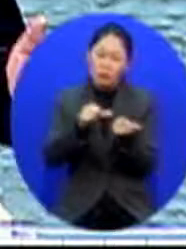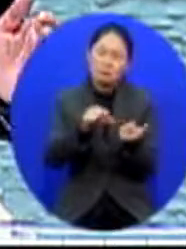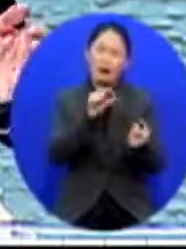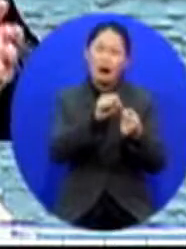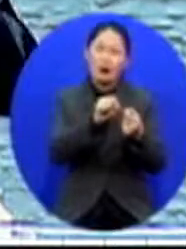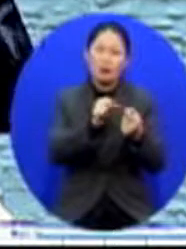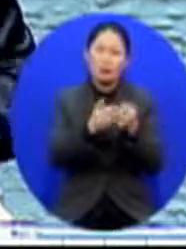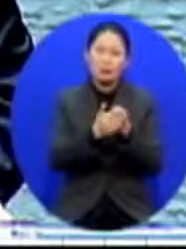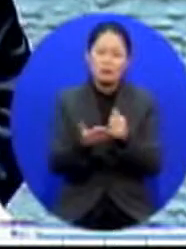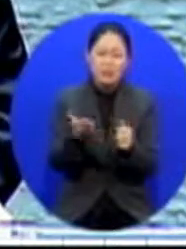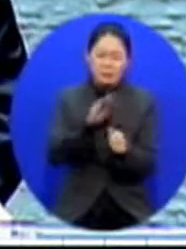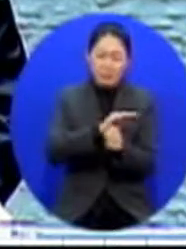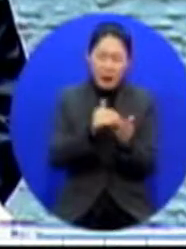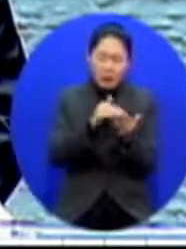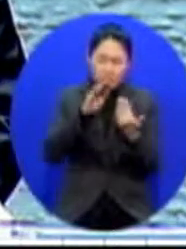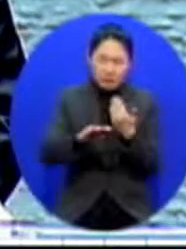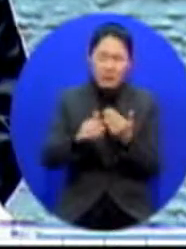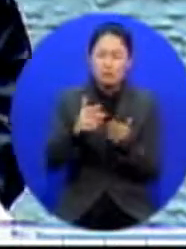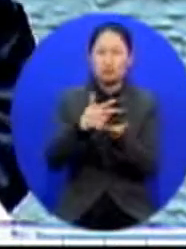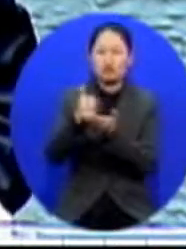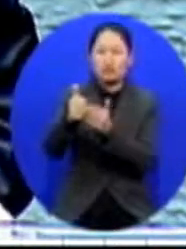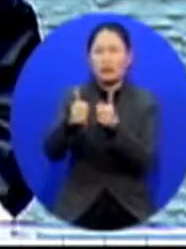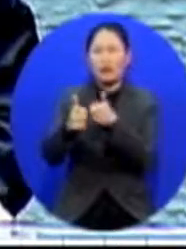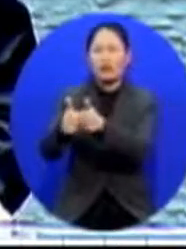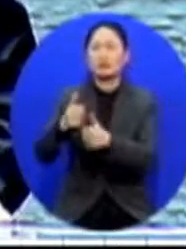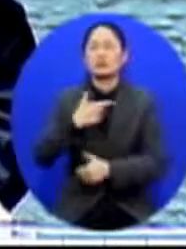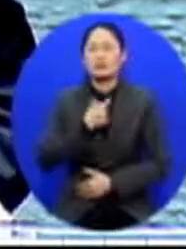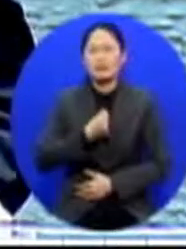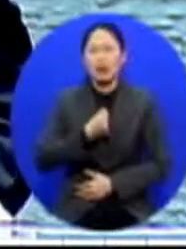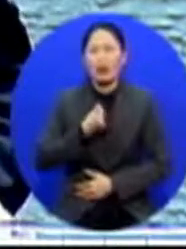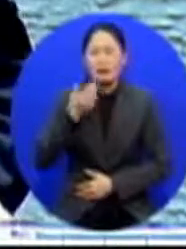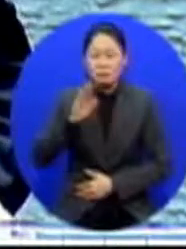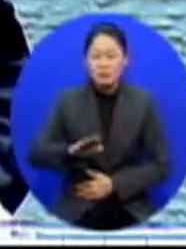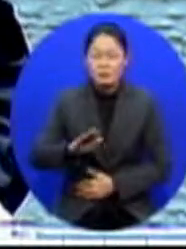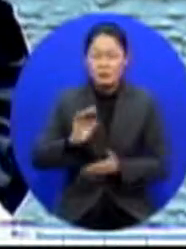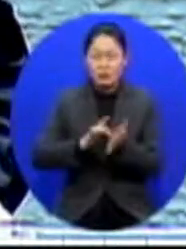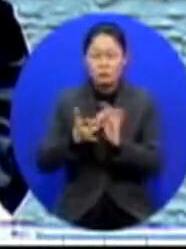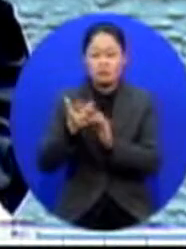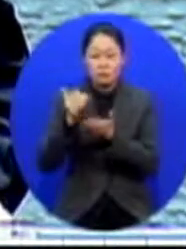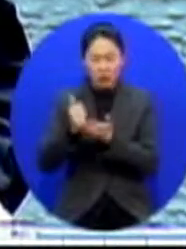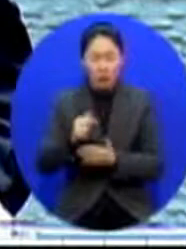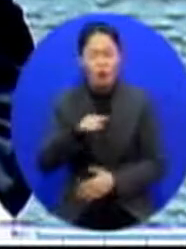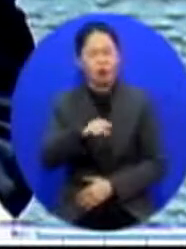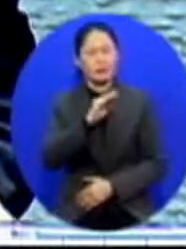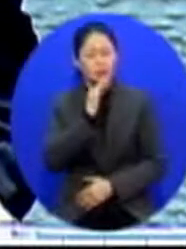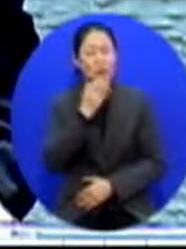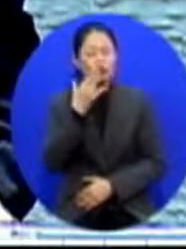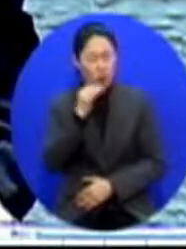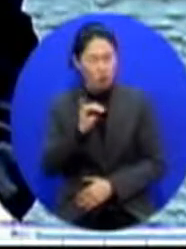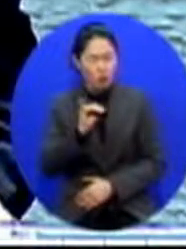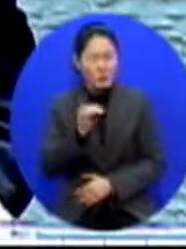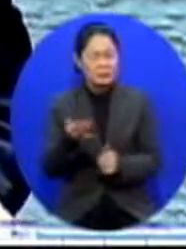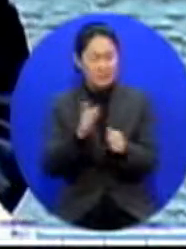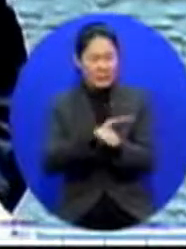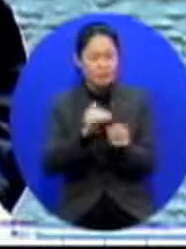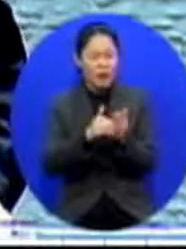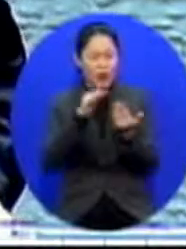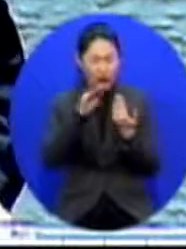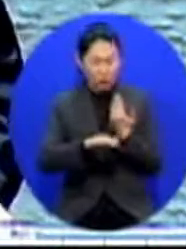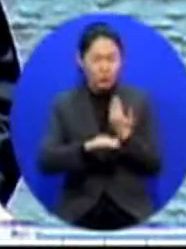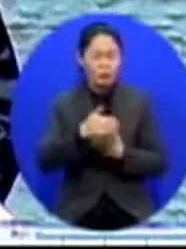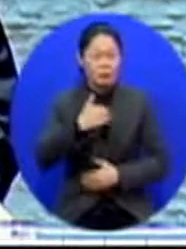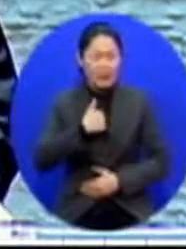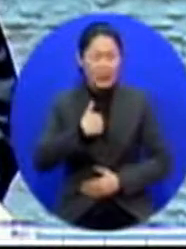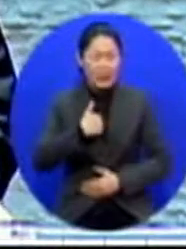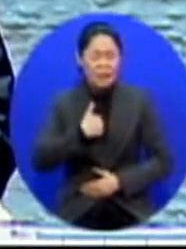그리고 주님을 따르겠습니다 그러면 예수님께서 물론 그렇게 해야지 작년은 잘 치르고 그 다음엔 아아